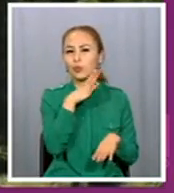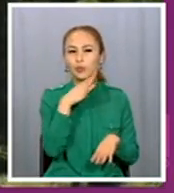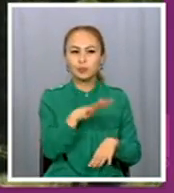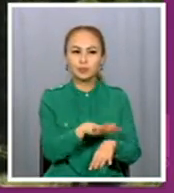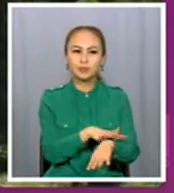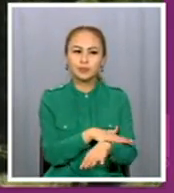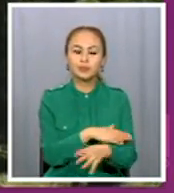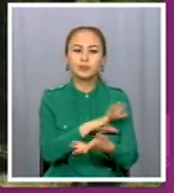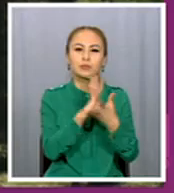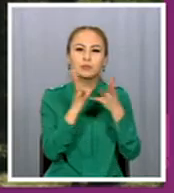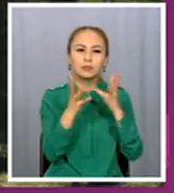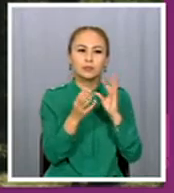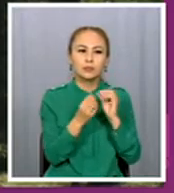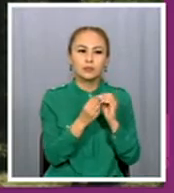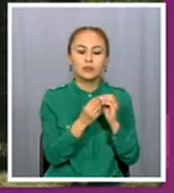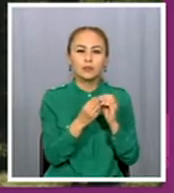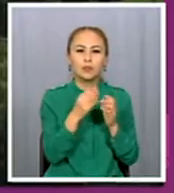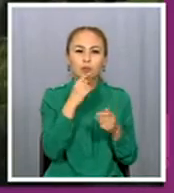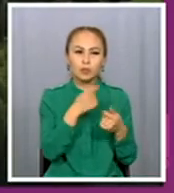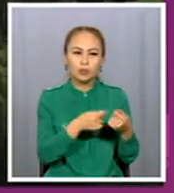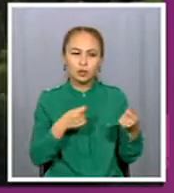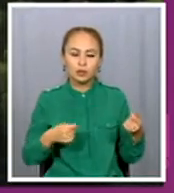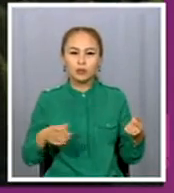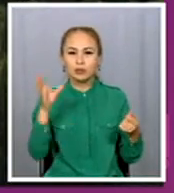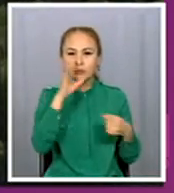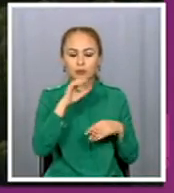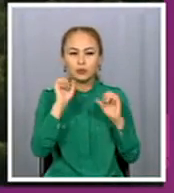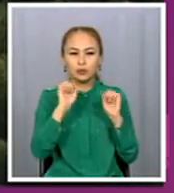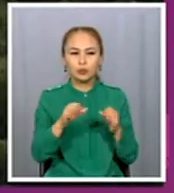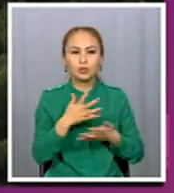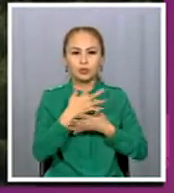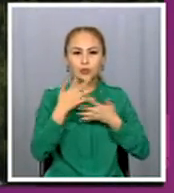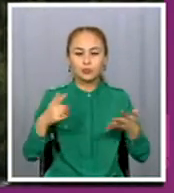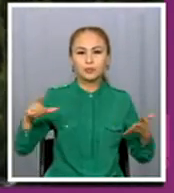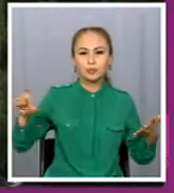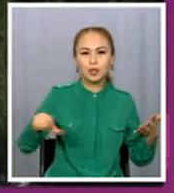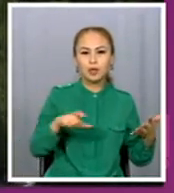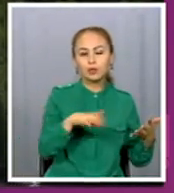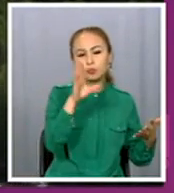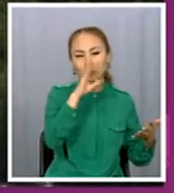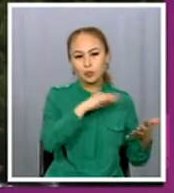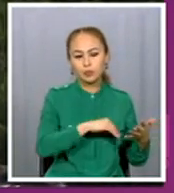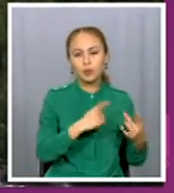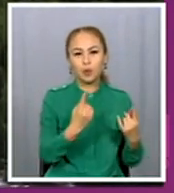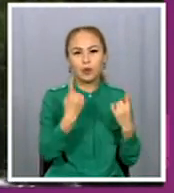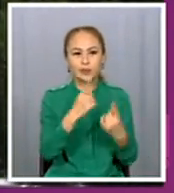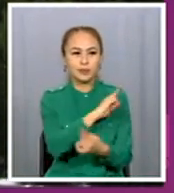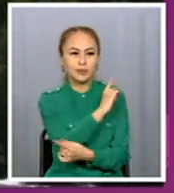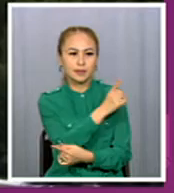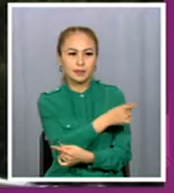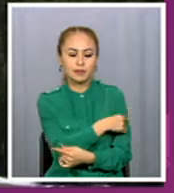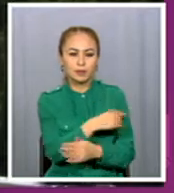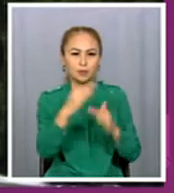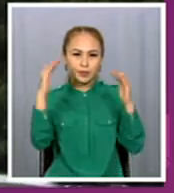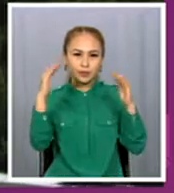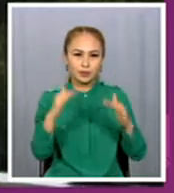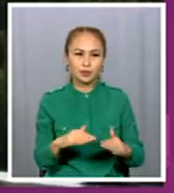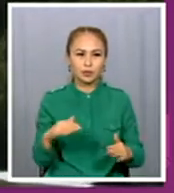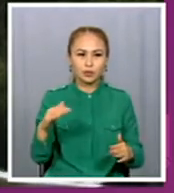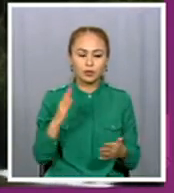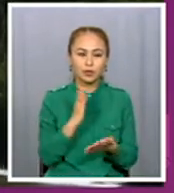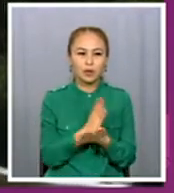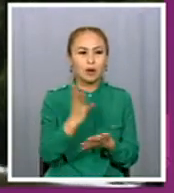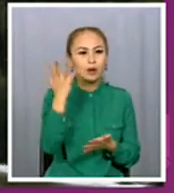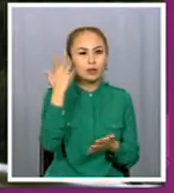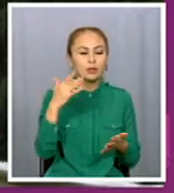құлама жарға қарай өршелене ұмтылған үлкен бір ағым болып біргетте орасан зор биіктіктен төмен қарай құлайды. Құлаған